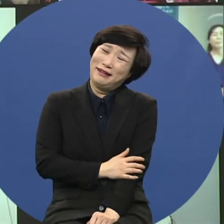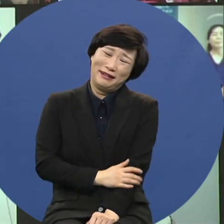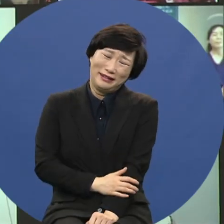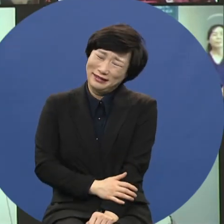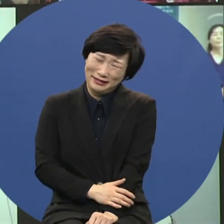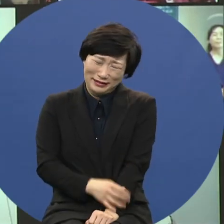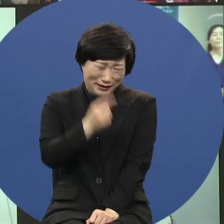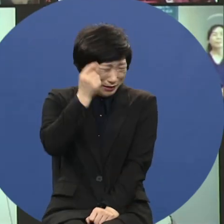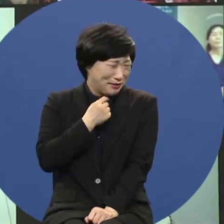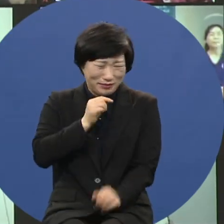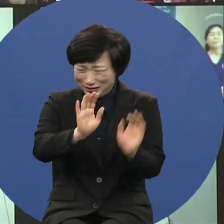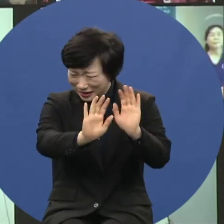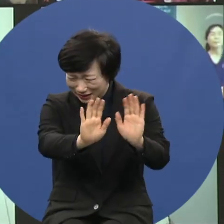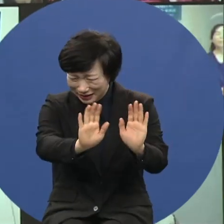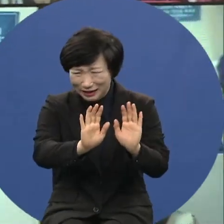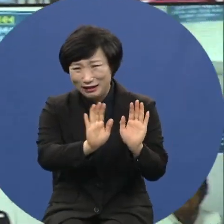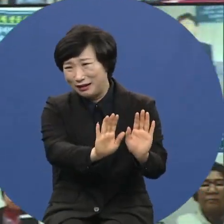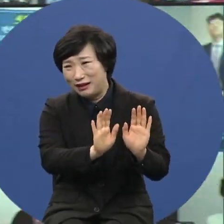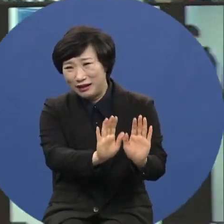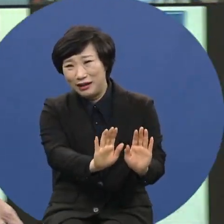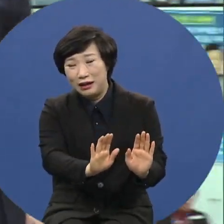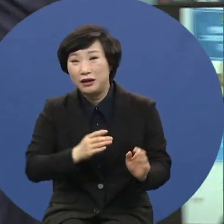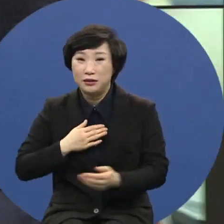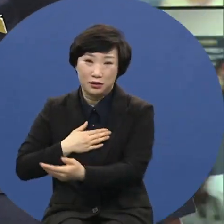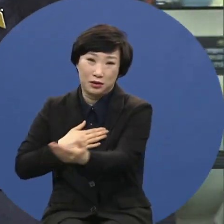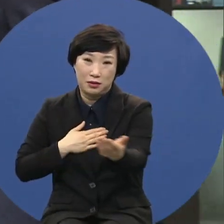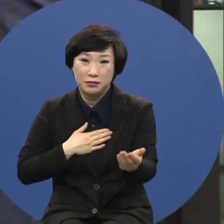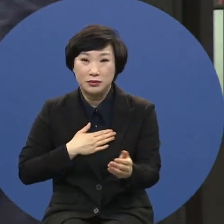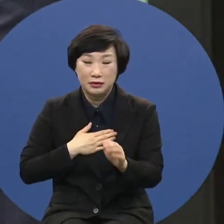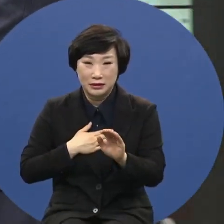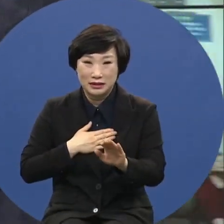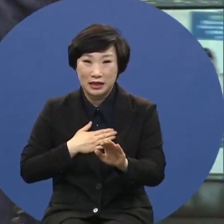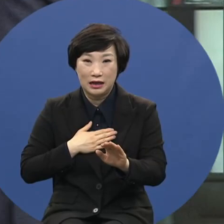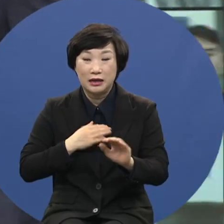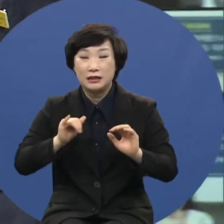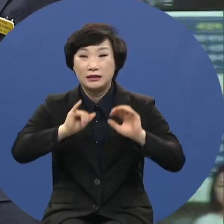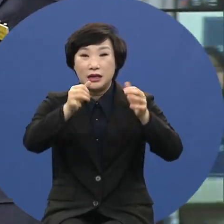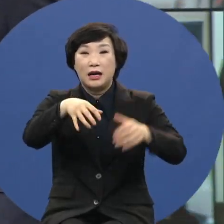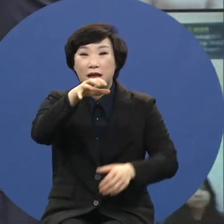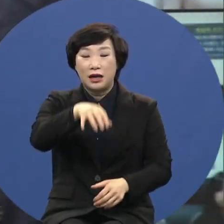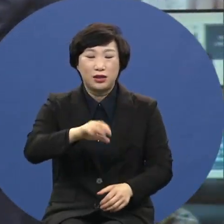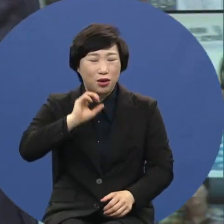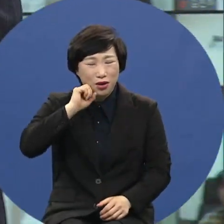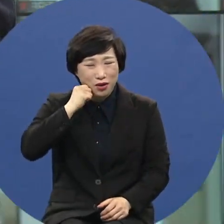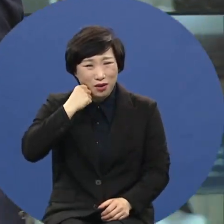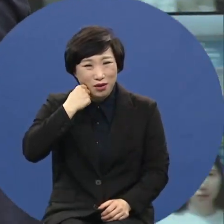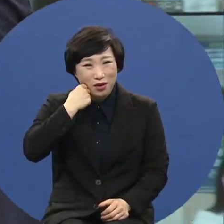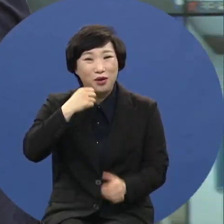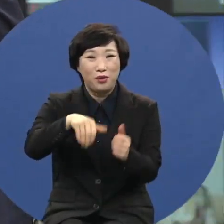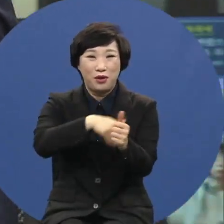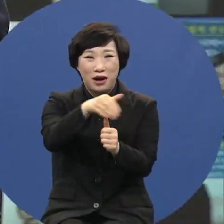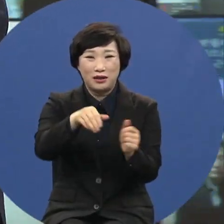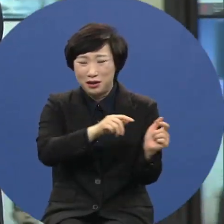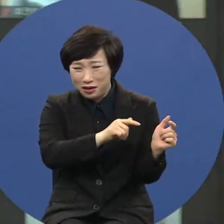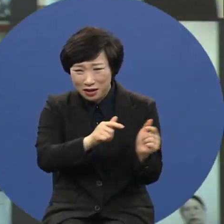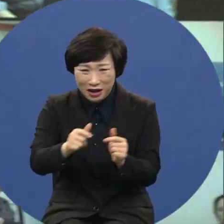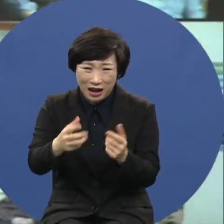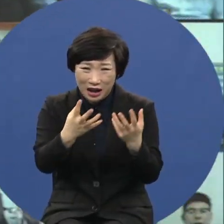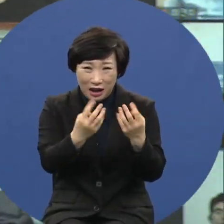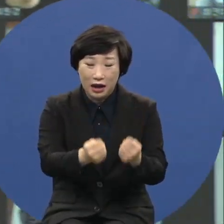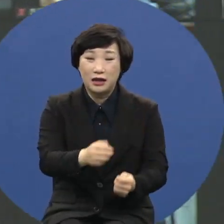생각하고 싶지가 않아요. 여러분이 세상에서 어려움과 환경을 아무리